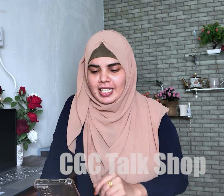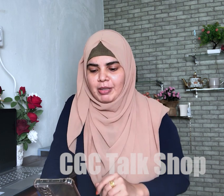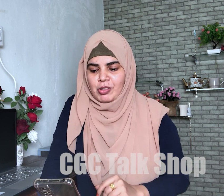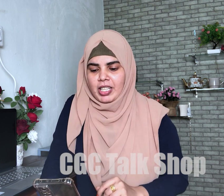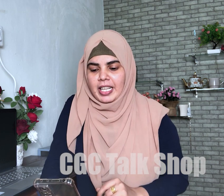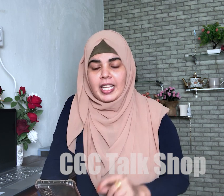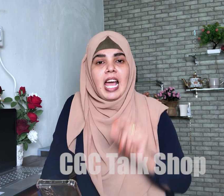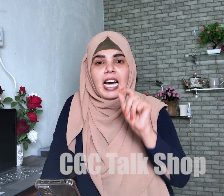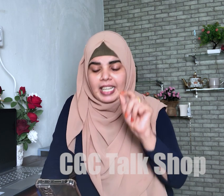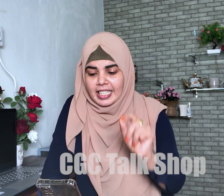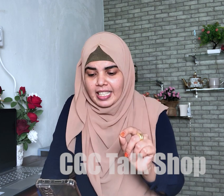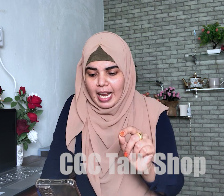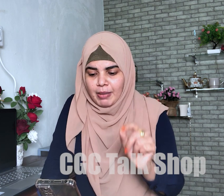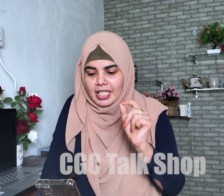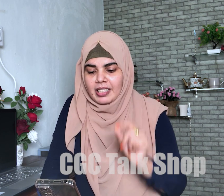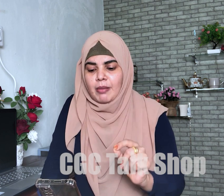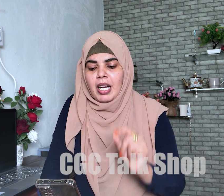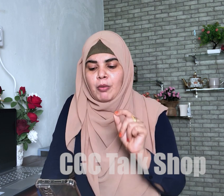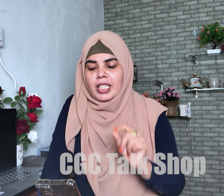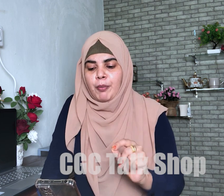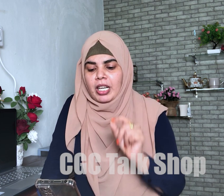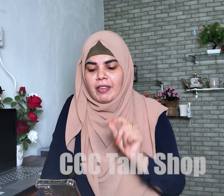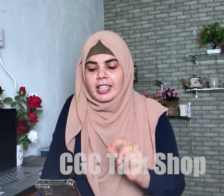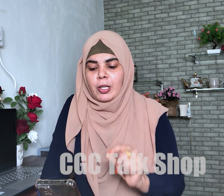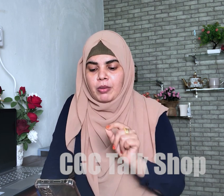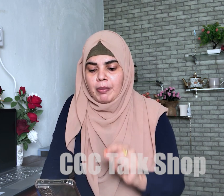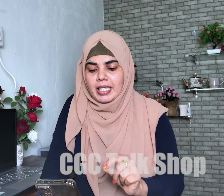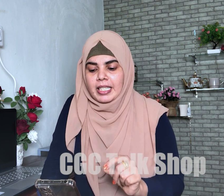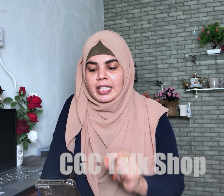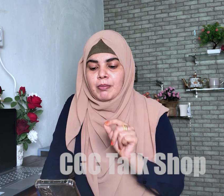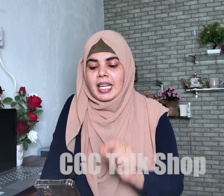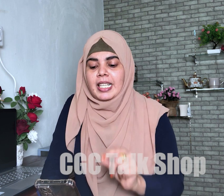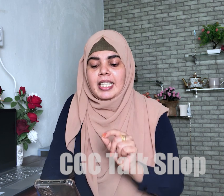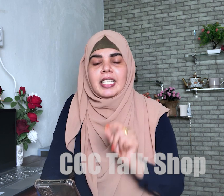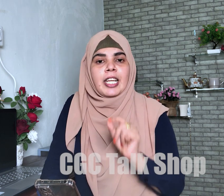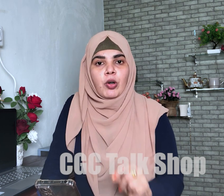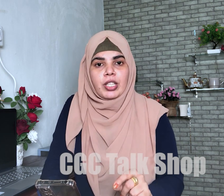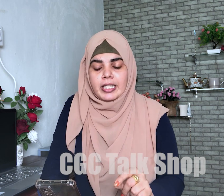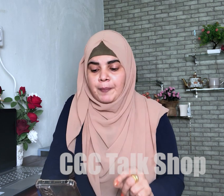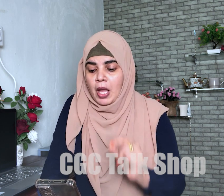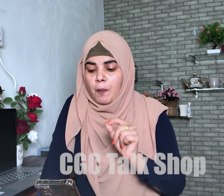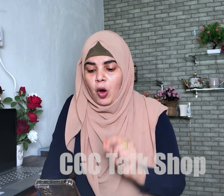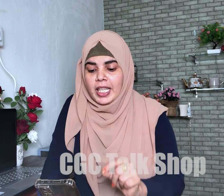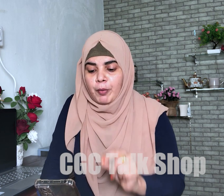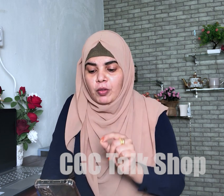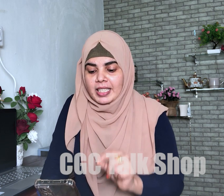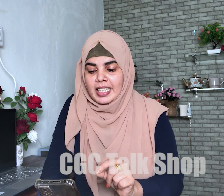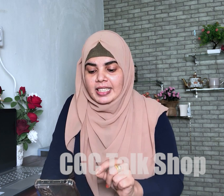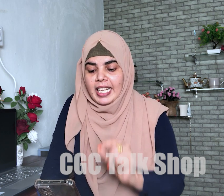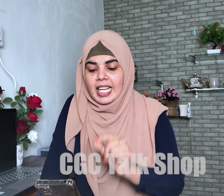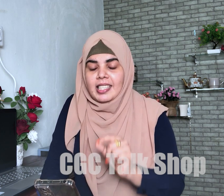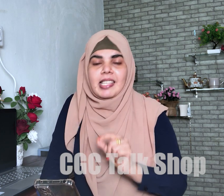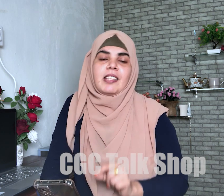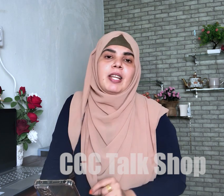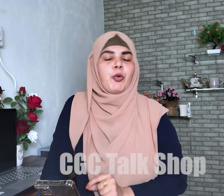நிம்மதியா இருக்காங்க அப்படின்னு சொல்லியிருக்காரு. 2 கிராமிற்கு அதிகமாக போதைப் பொருளை வைத்திருக்கும் நபர்களுக்கு மரண தண்டனை கொடுத்து போதைப் பொருள்